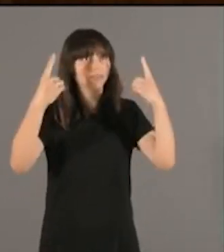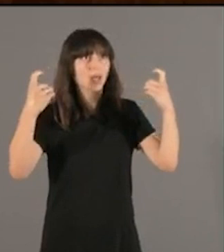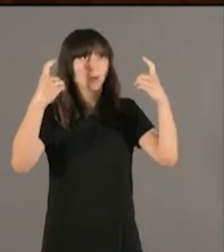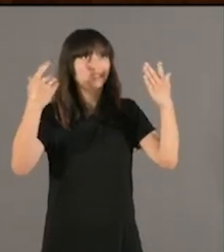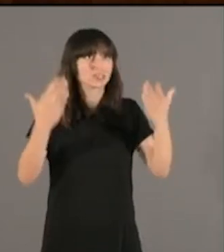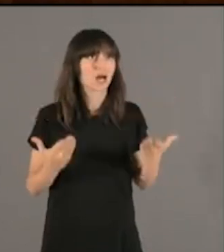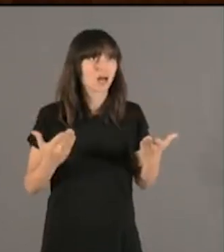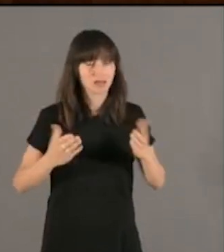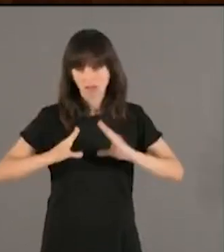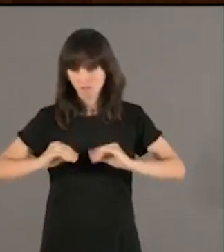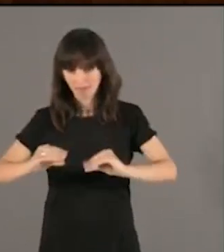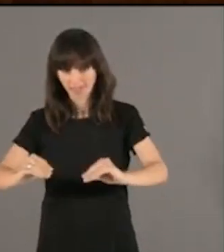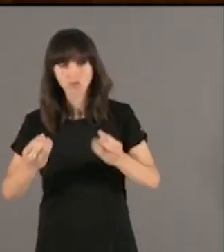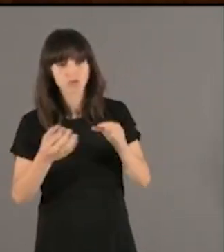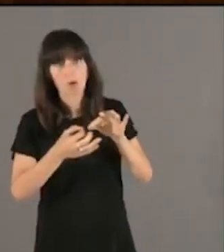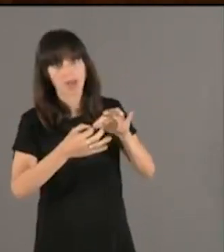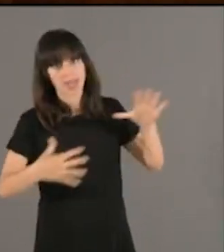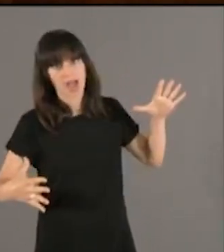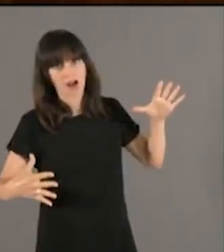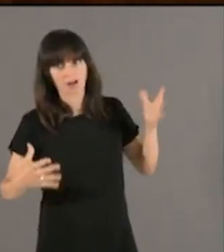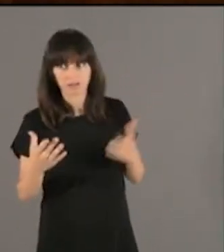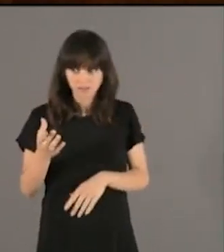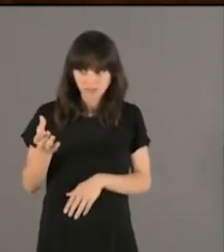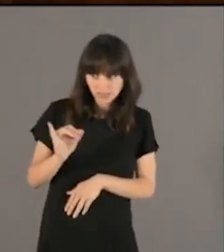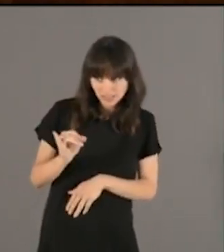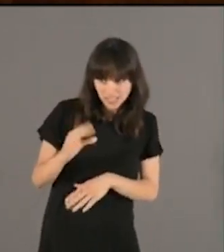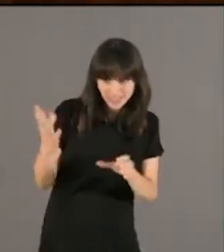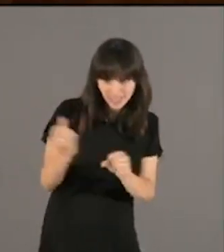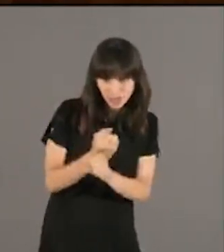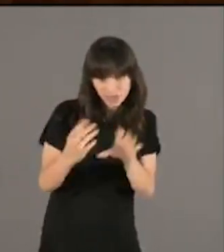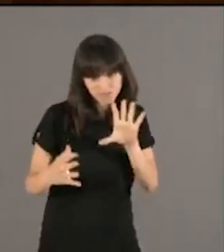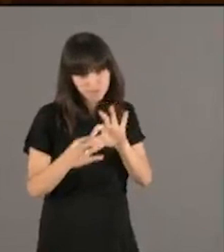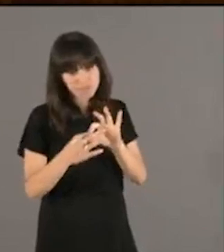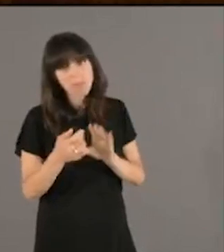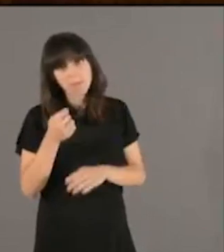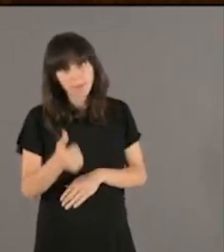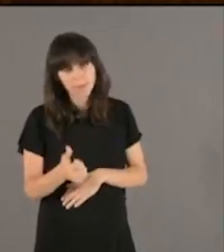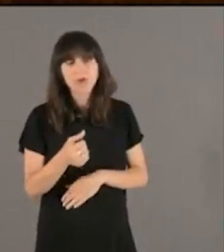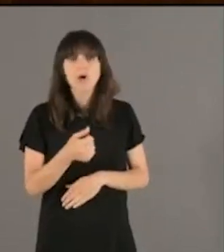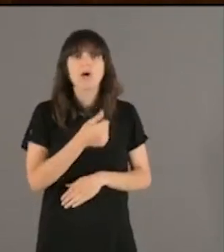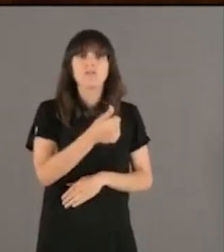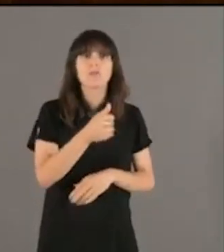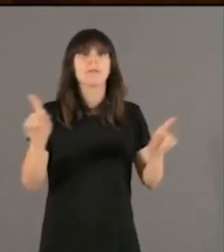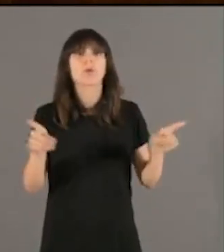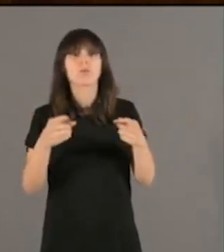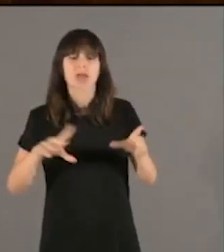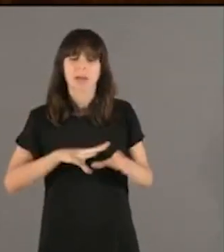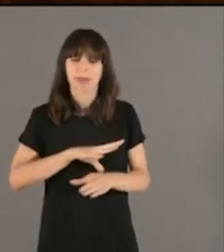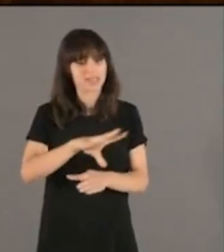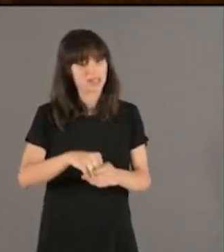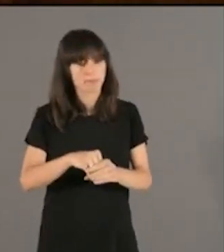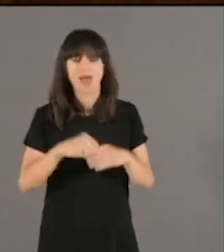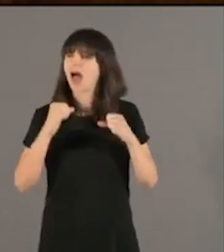que peu de monde ici aura franchi. Donc, vous avez participé à ce concert dont vous avez vanté l'action,